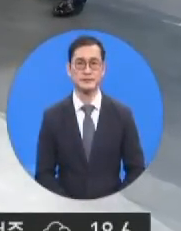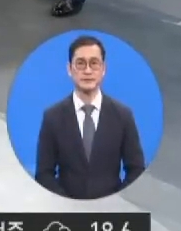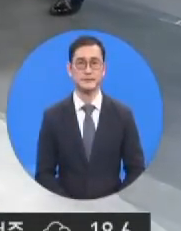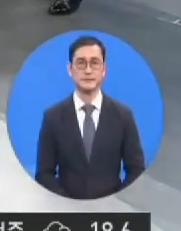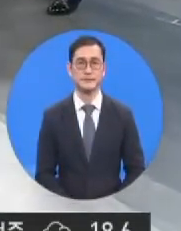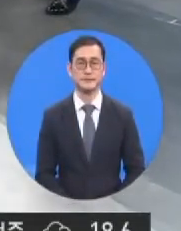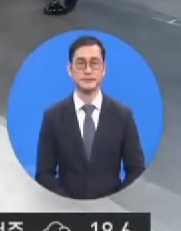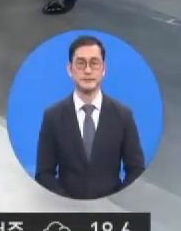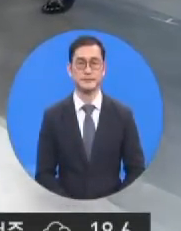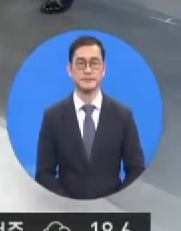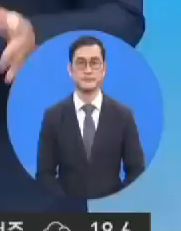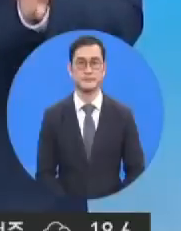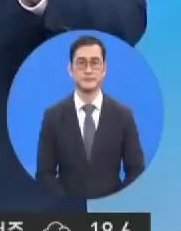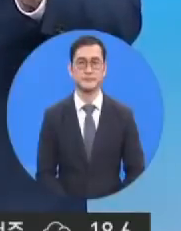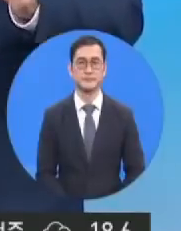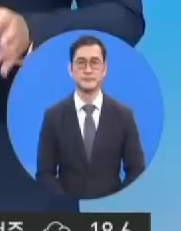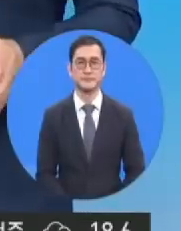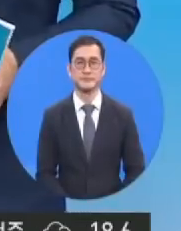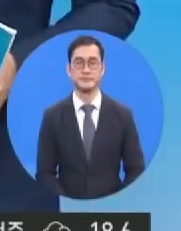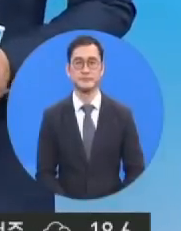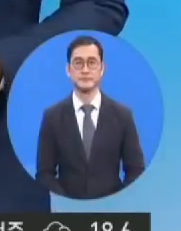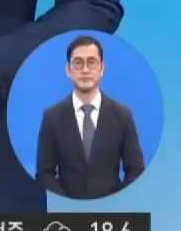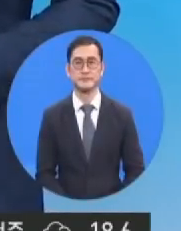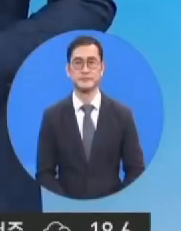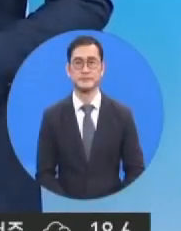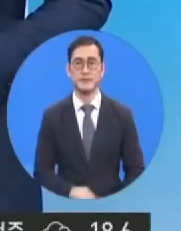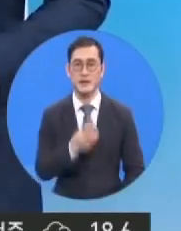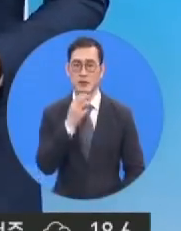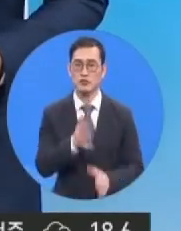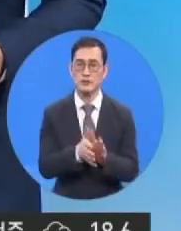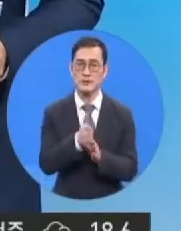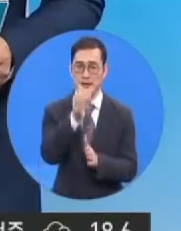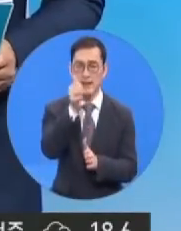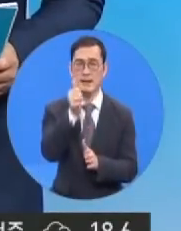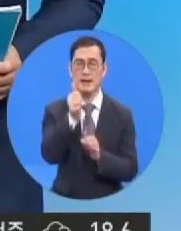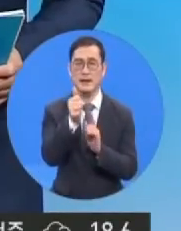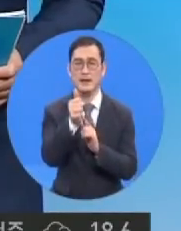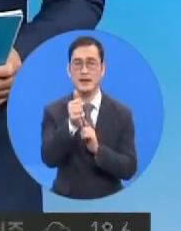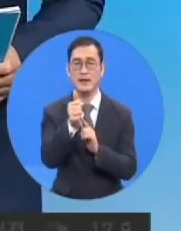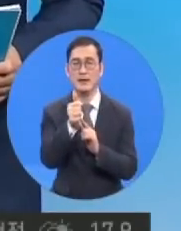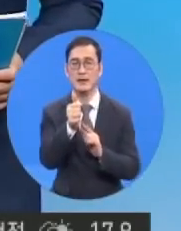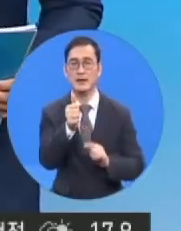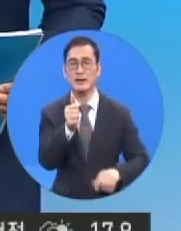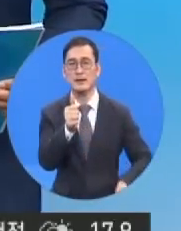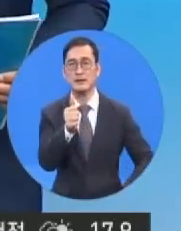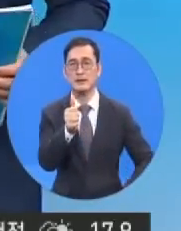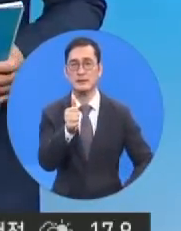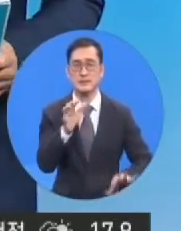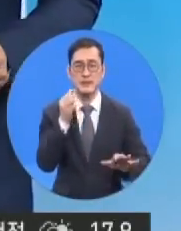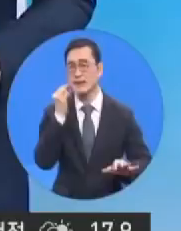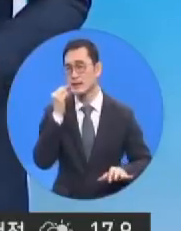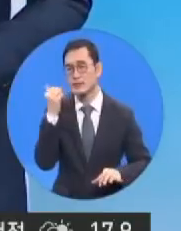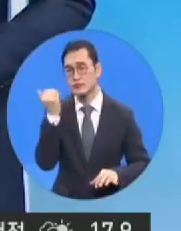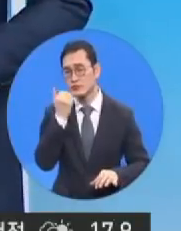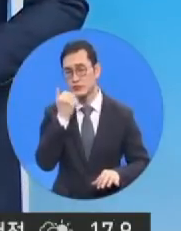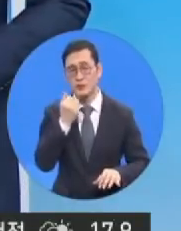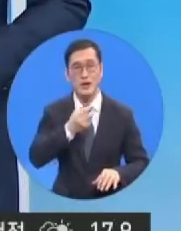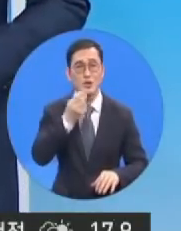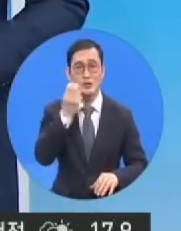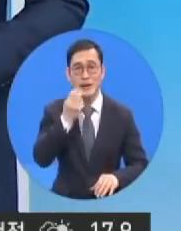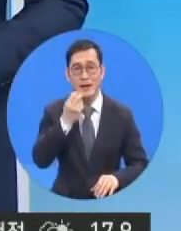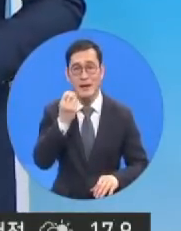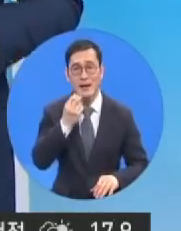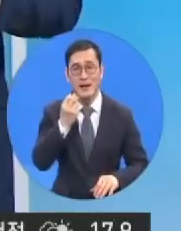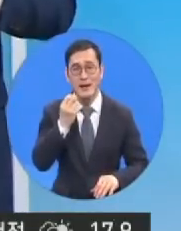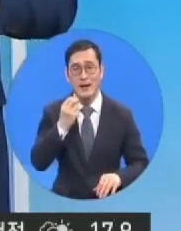자, 서울시장 보궐선거가 이제 6일 앞으로 다가왔습니다. 여론조사 공표 금지 기간 전에 실시된 여론조사